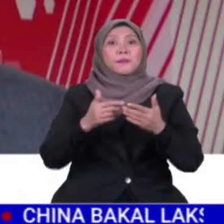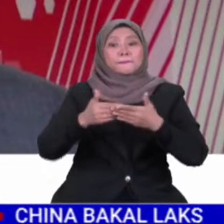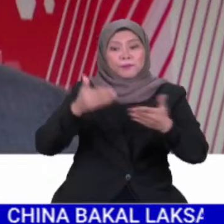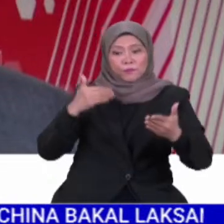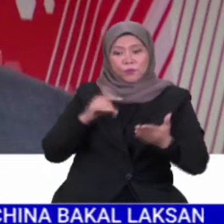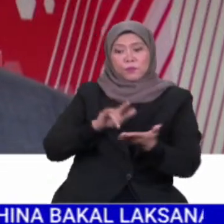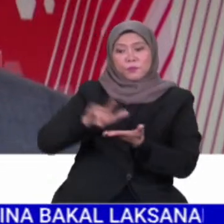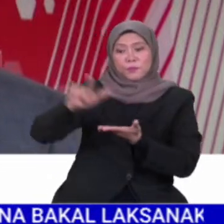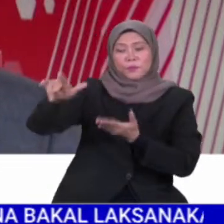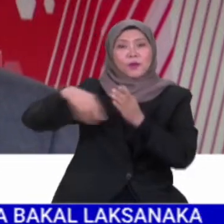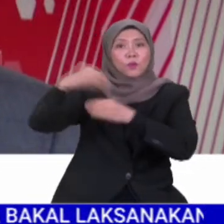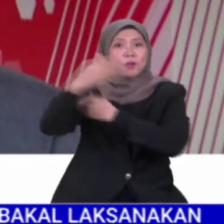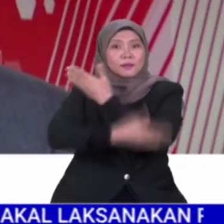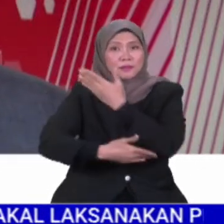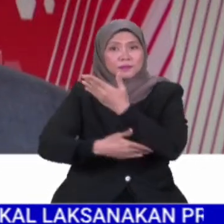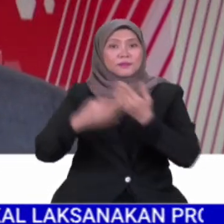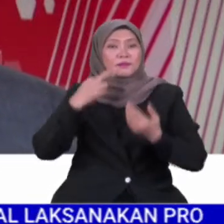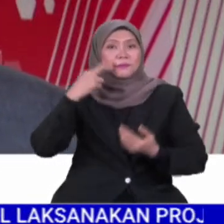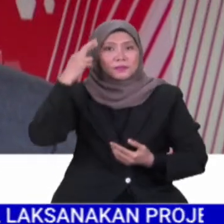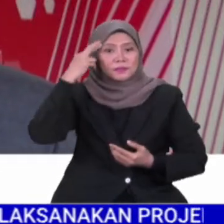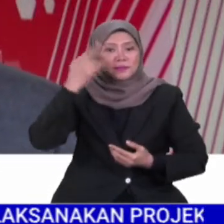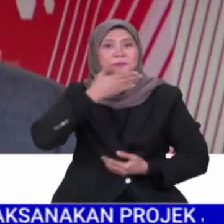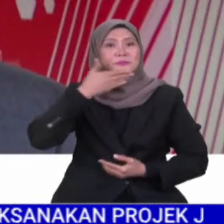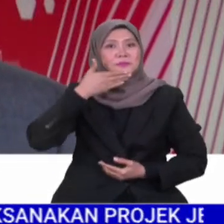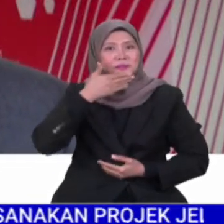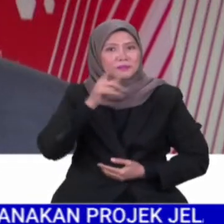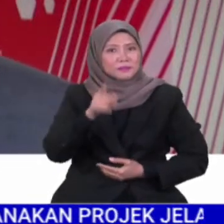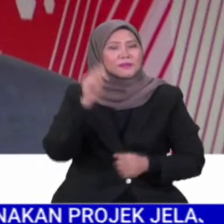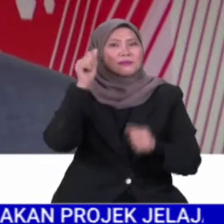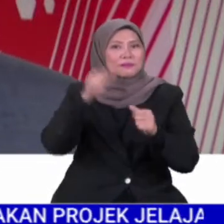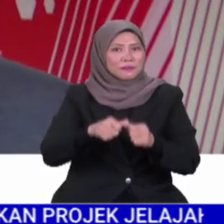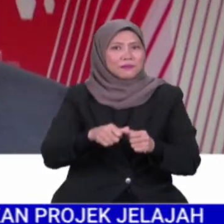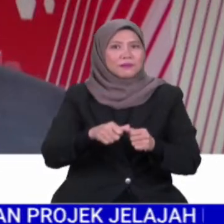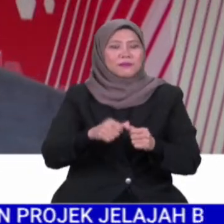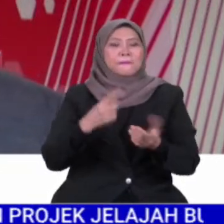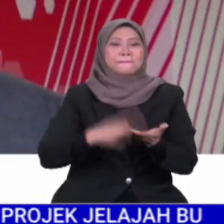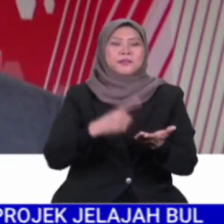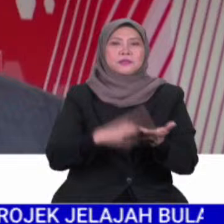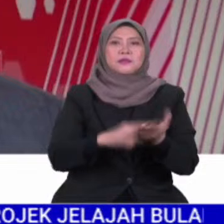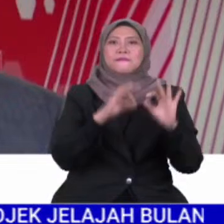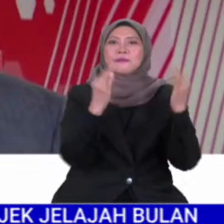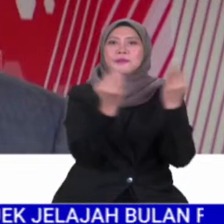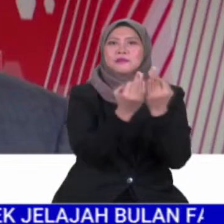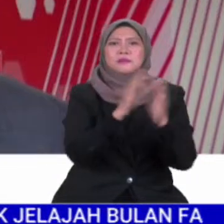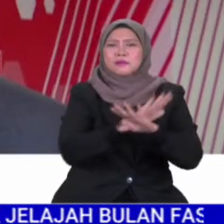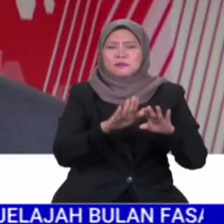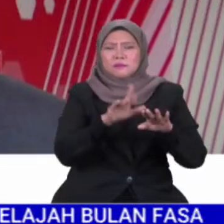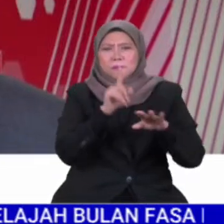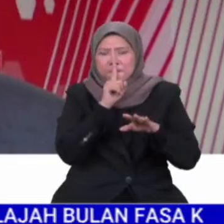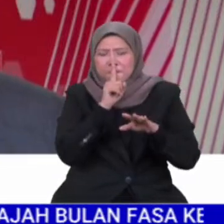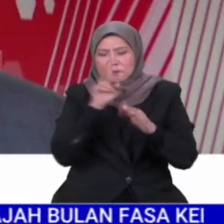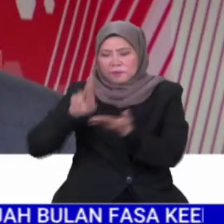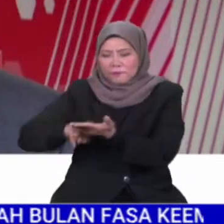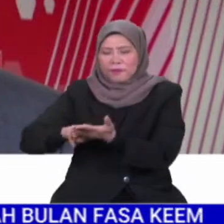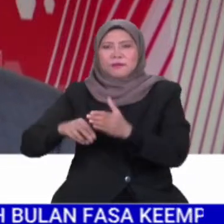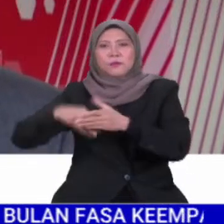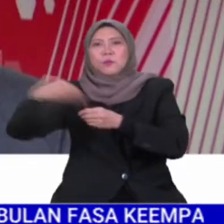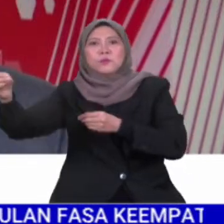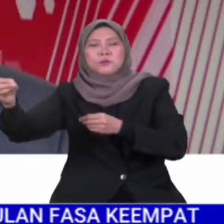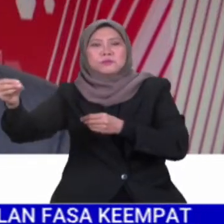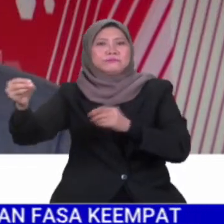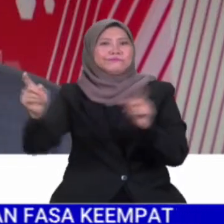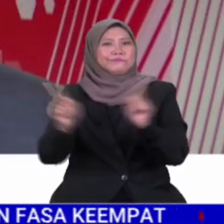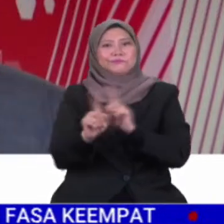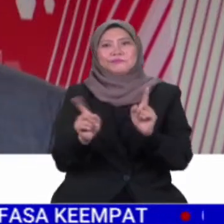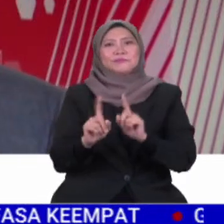pergi ke luar negara, kepada remaja-remaja di luar sana, berbincanglah dengan ahli keluarga. Jangan kita tinggal keluarga, kita pergi kena bawa diri yang